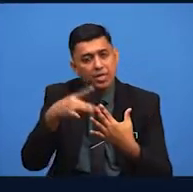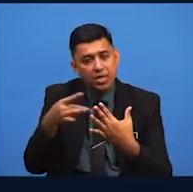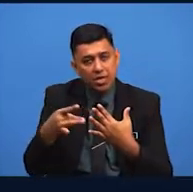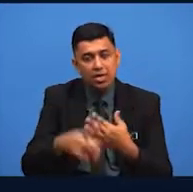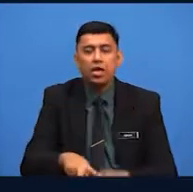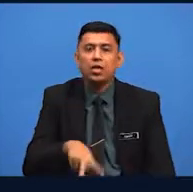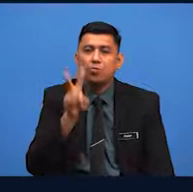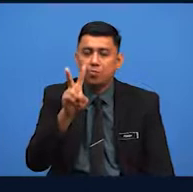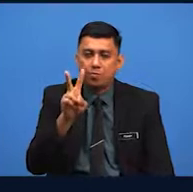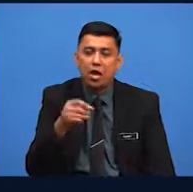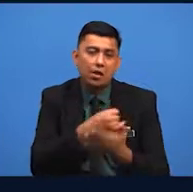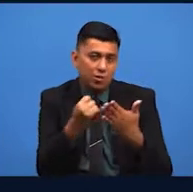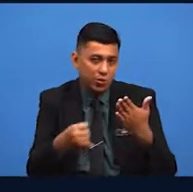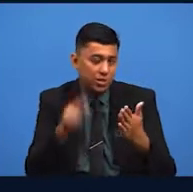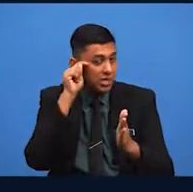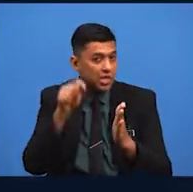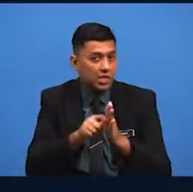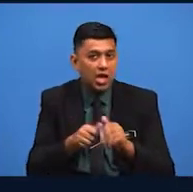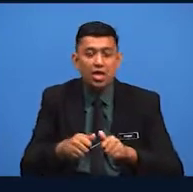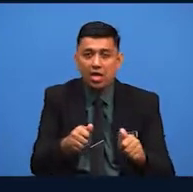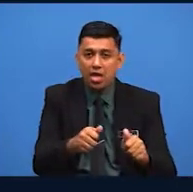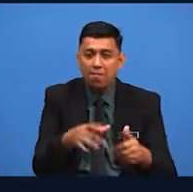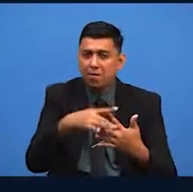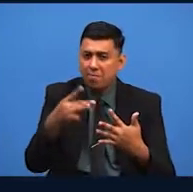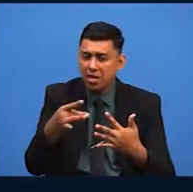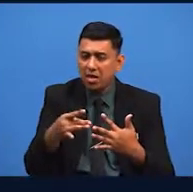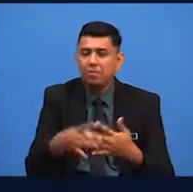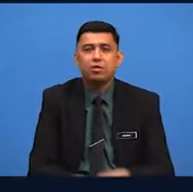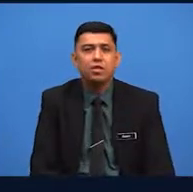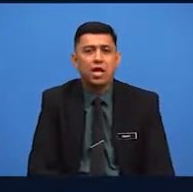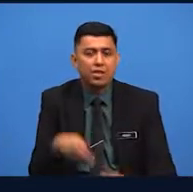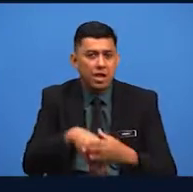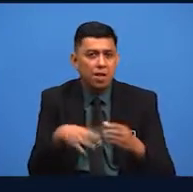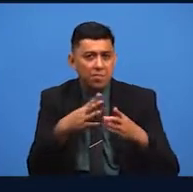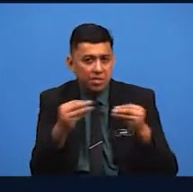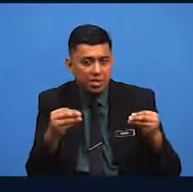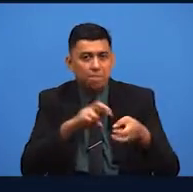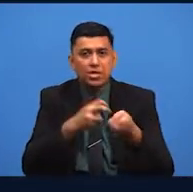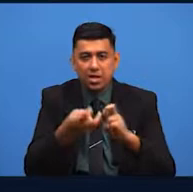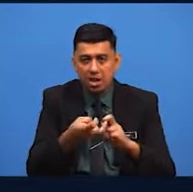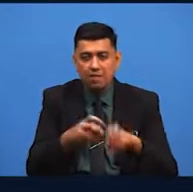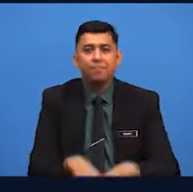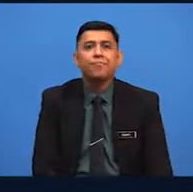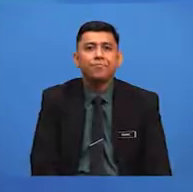Kedua, melukis carta alir pelbagai pilihan dalam penyelesaian masalah.